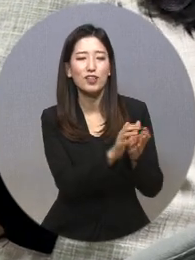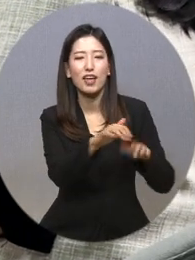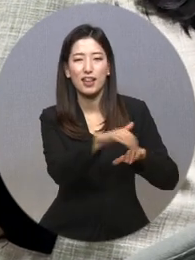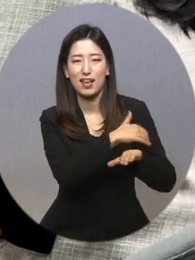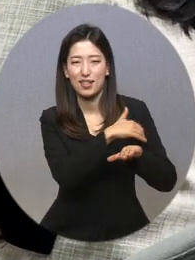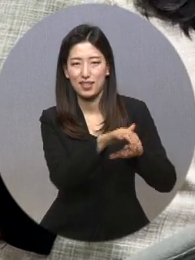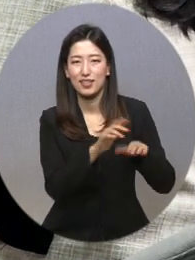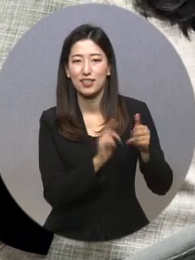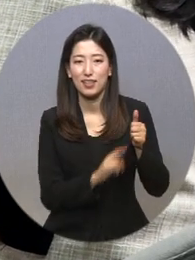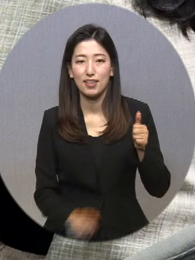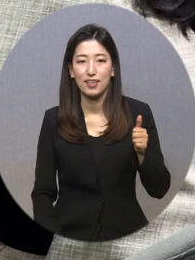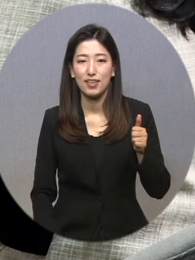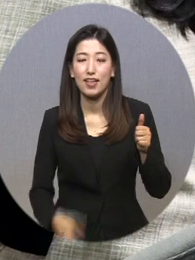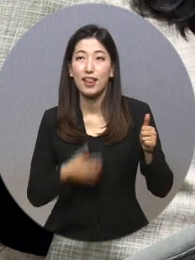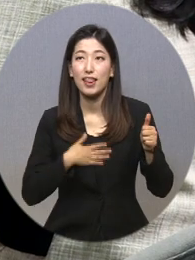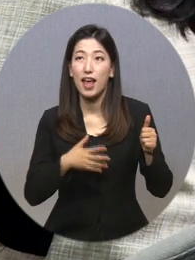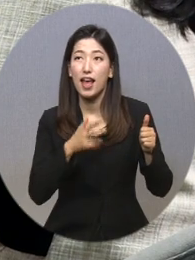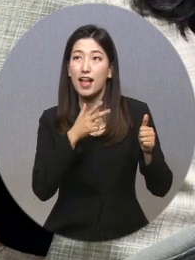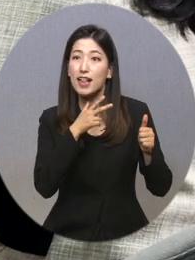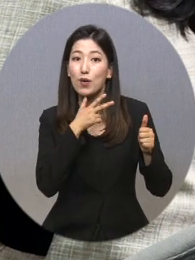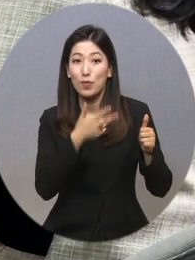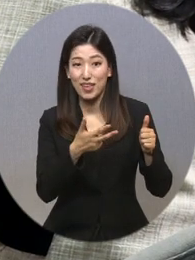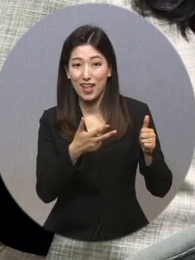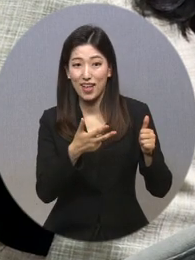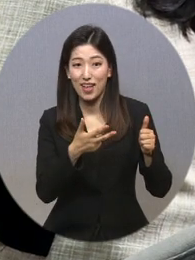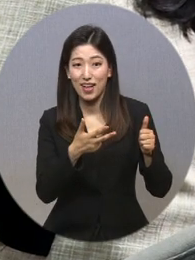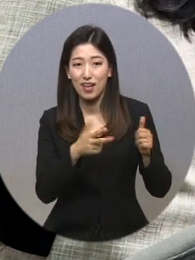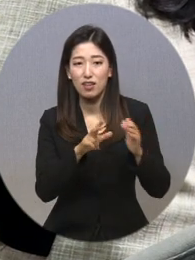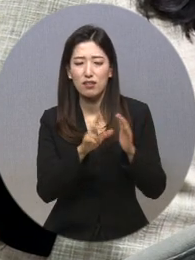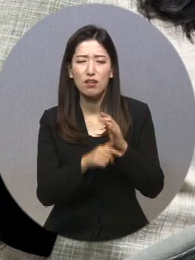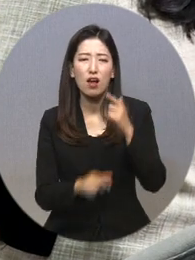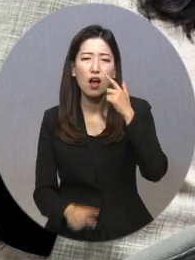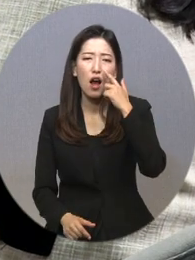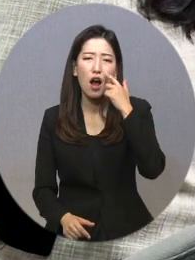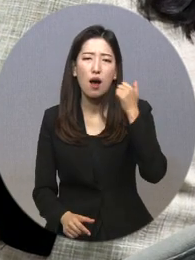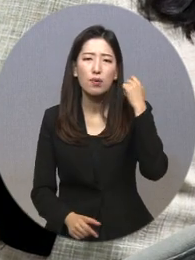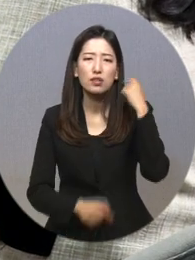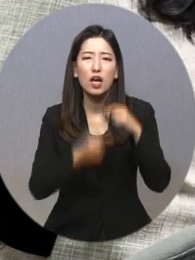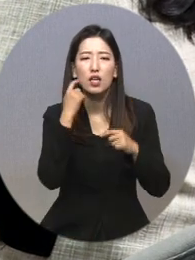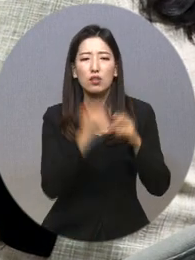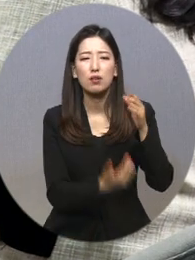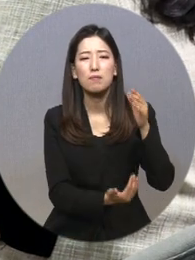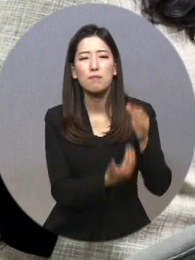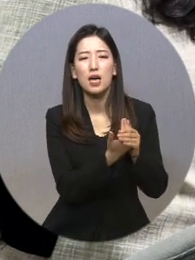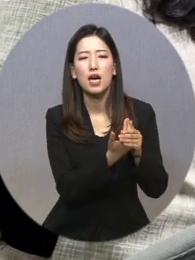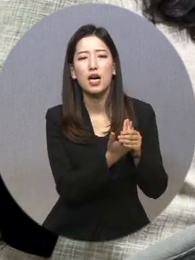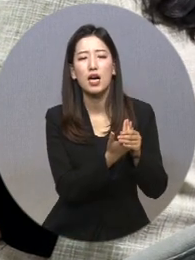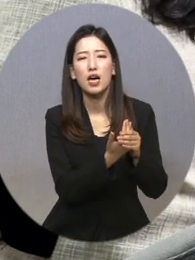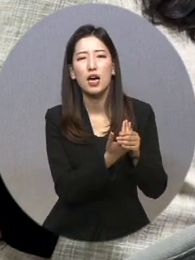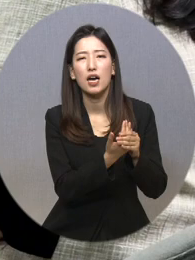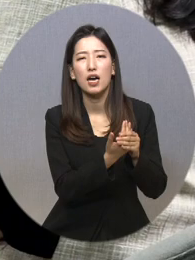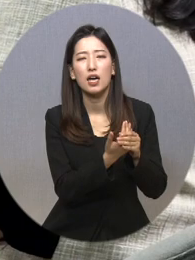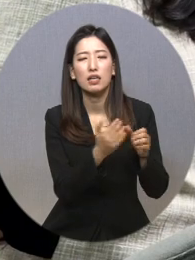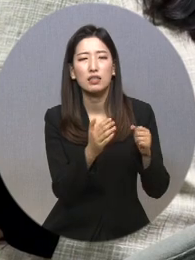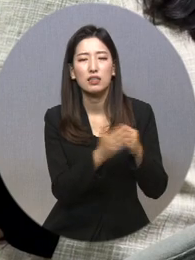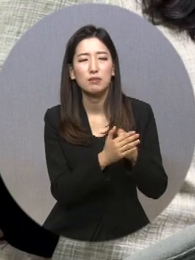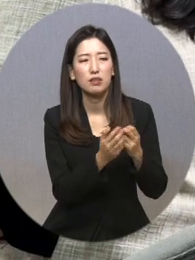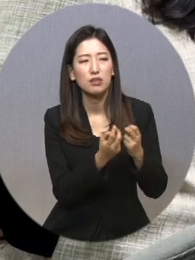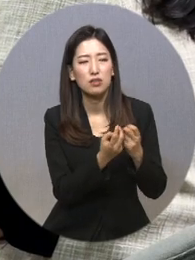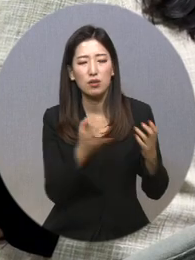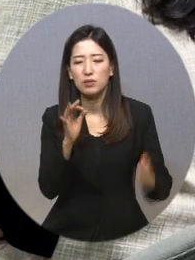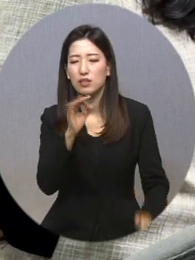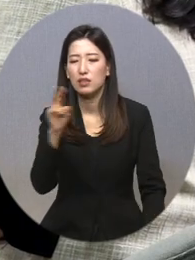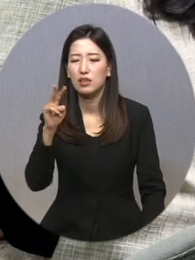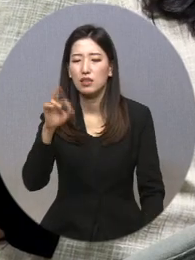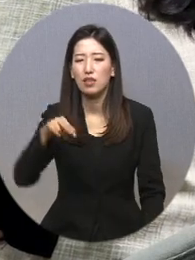네. 7살 때 아버님이 부상을 당하셔서 부득이 외가가 있는 양주로